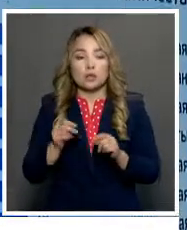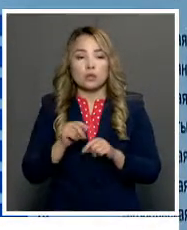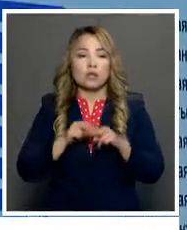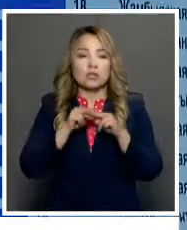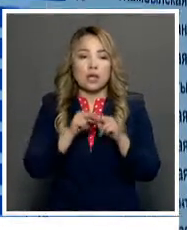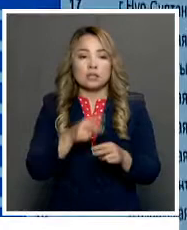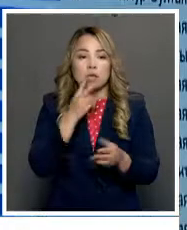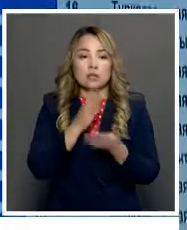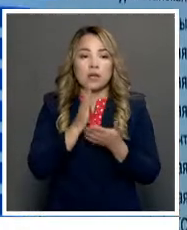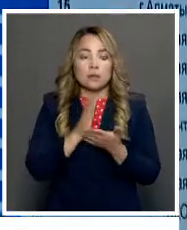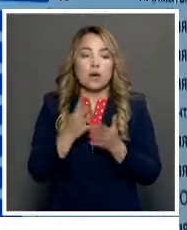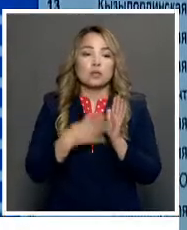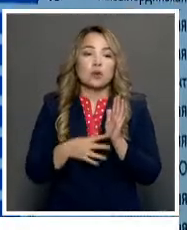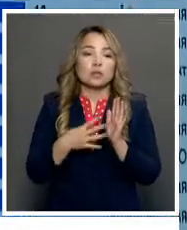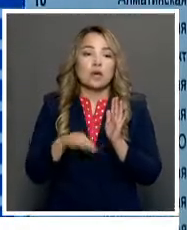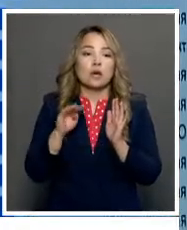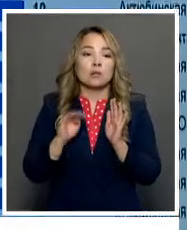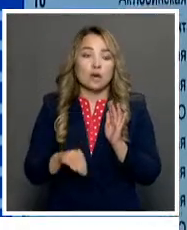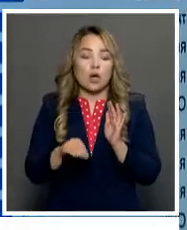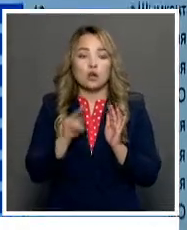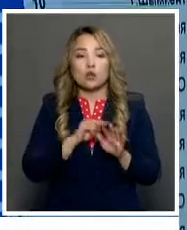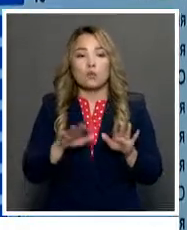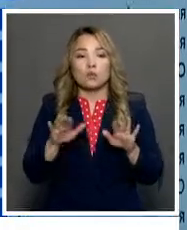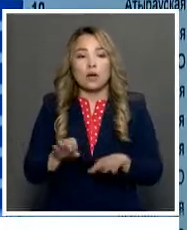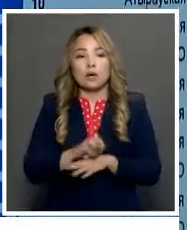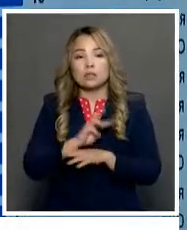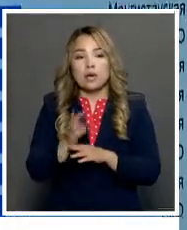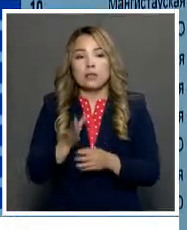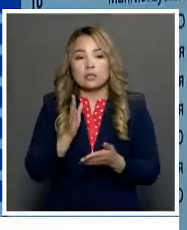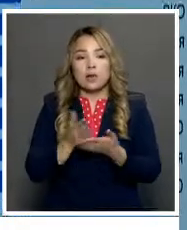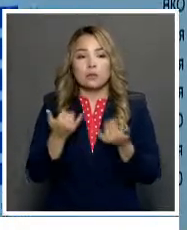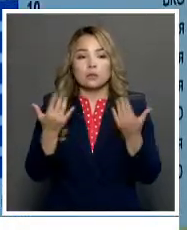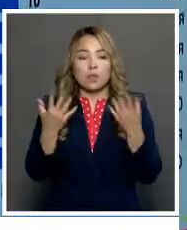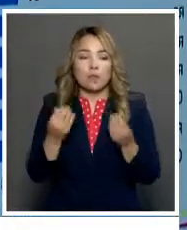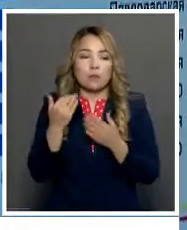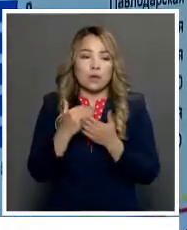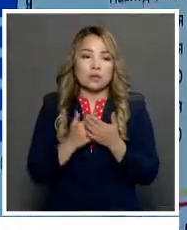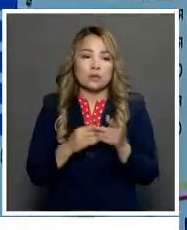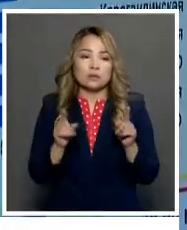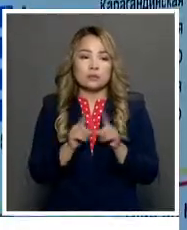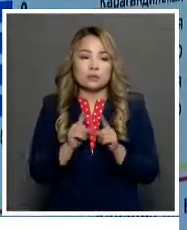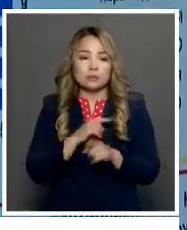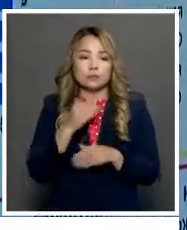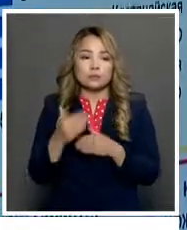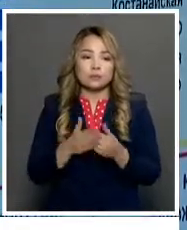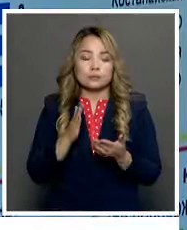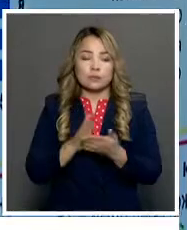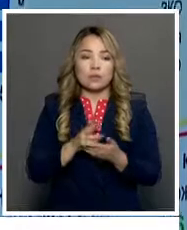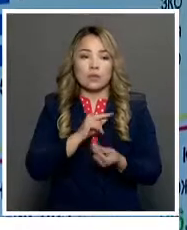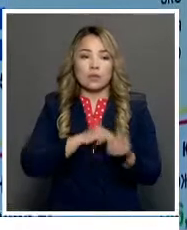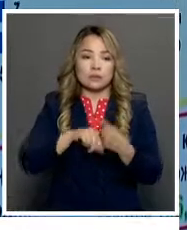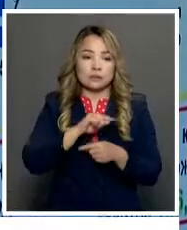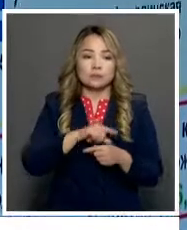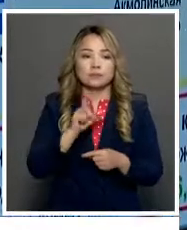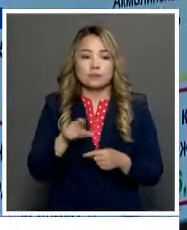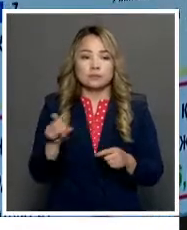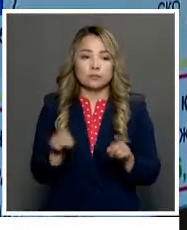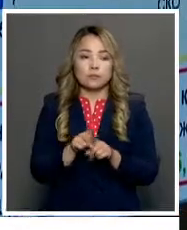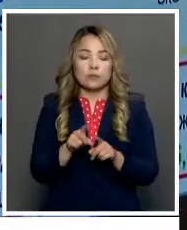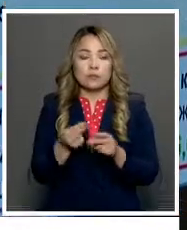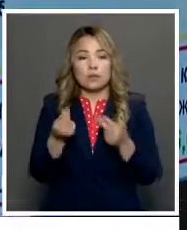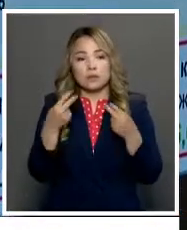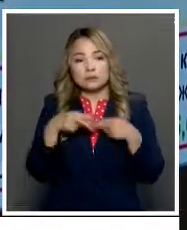бағдарлама аясында 90 мың жұмыс орындары қамтылады. Бүгінгі таңда бағдарлама аясында кәсіпкерлерді қолдауға бөлінген 1